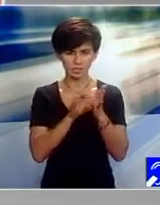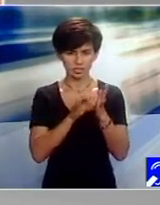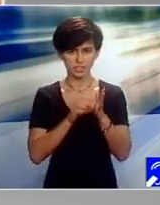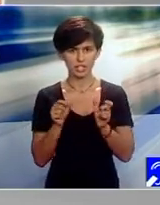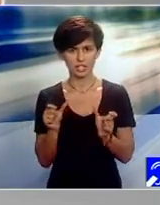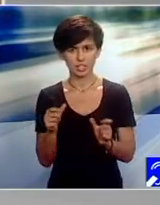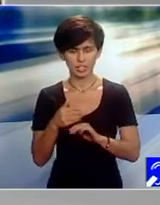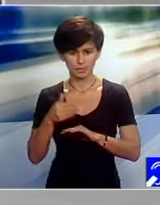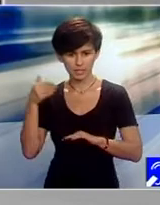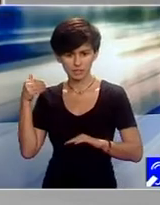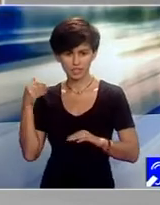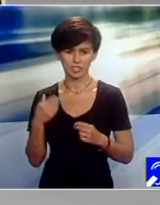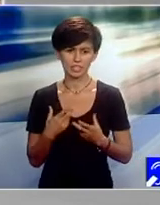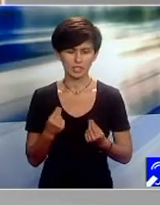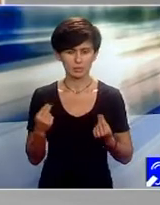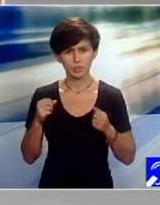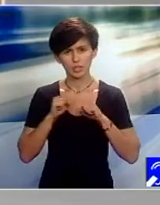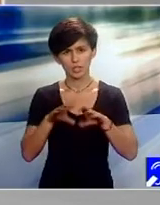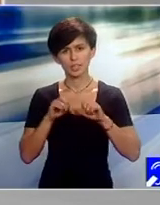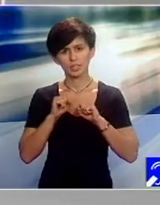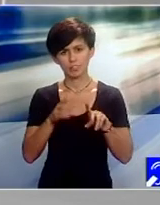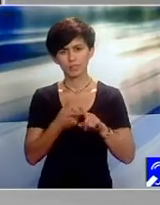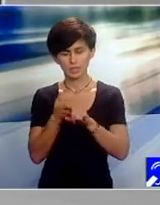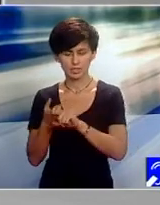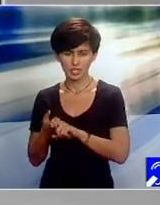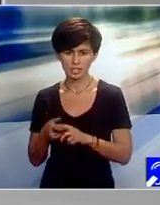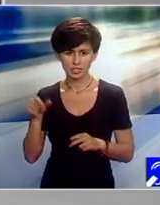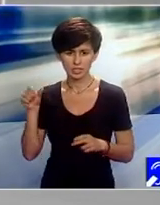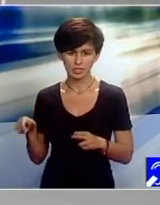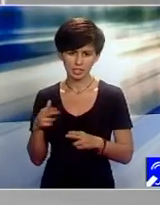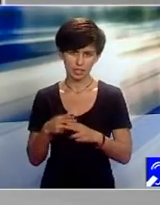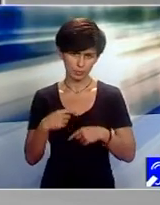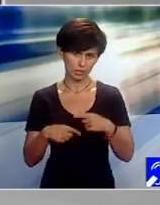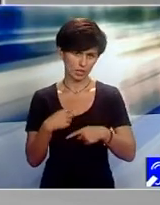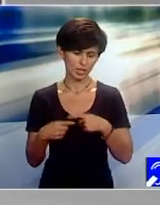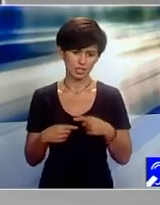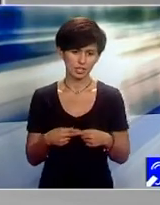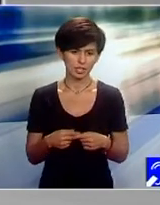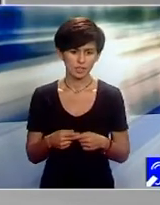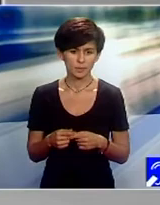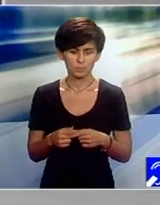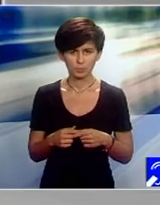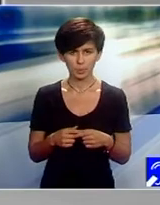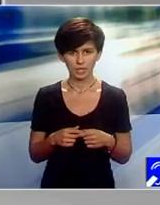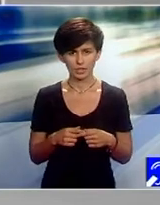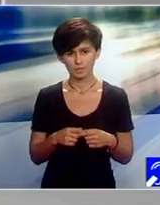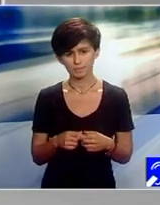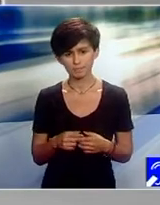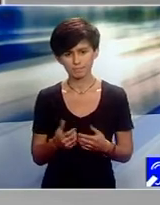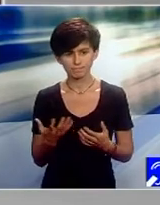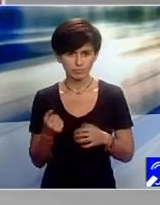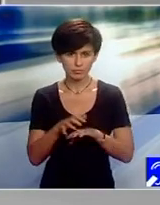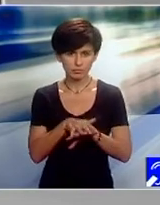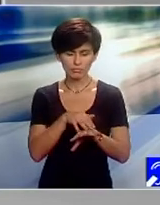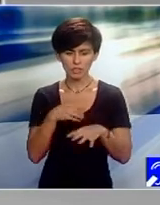multor informații referitoare la boala Alzheimer și la simptomele ei și la felul în care să ne raportăm la persoanele cu acest